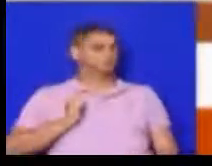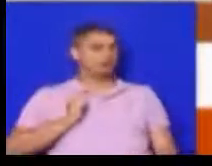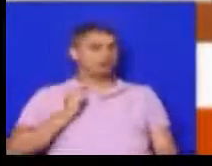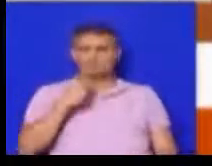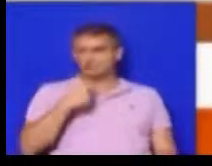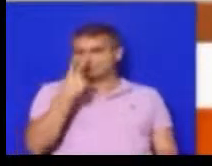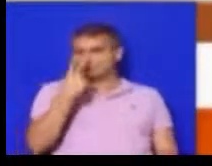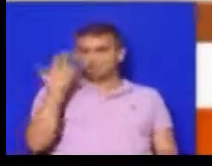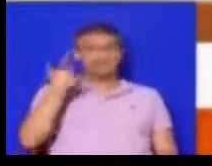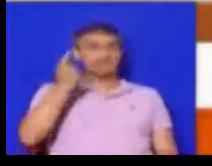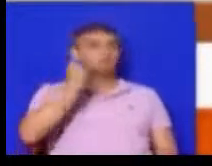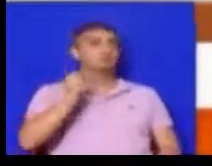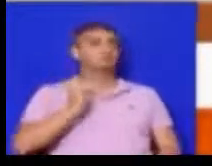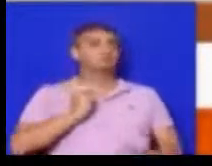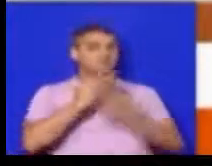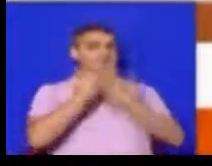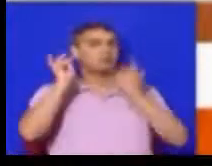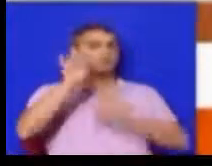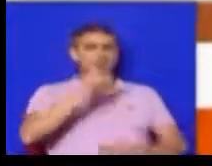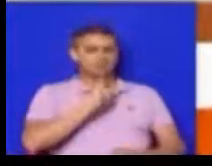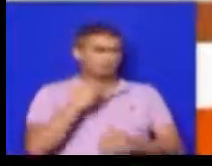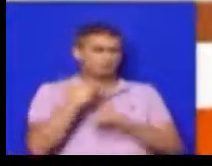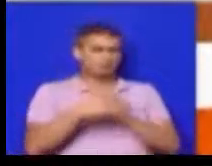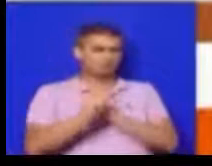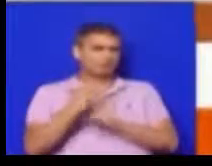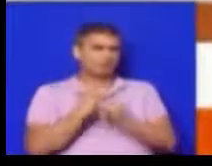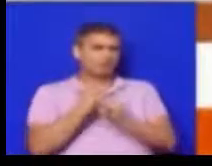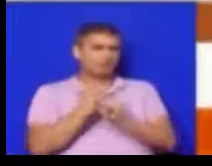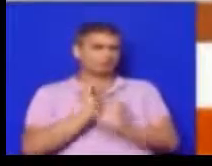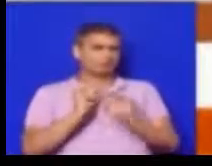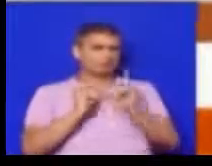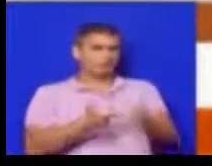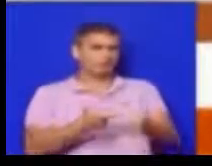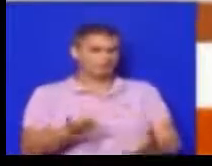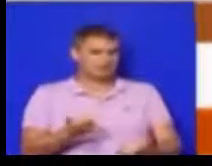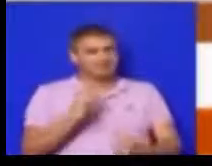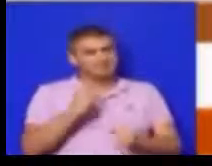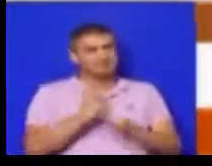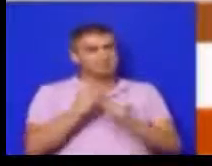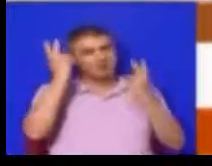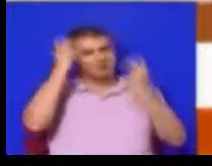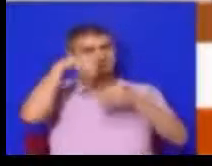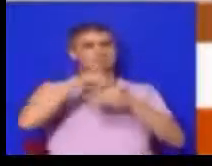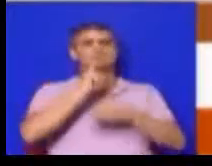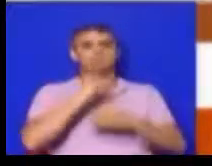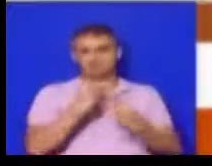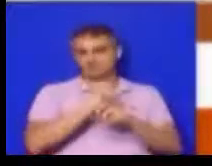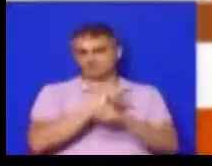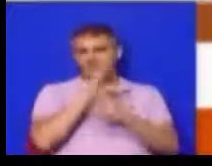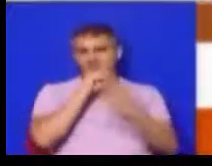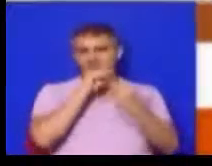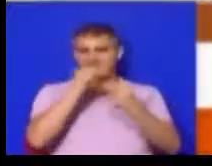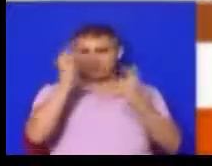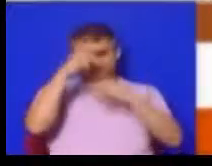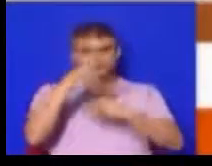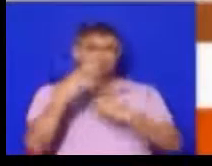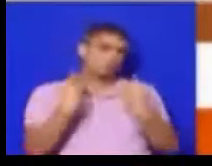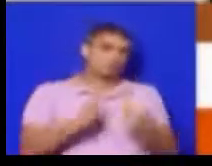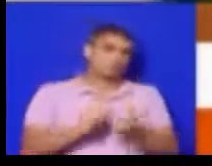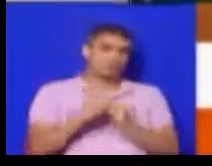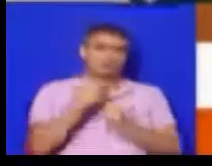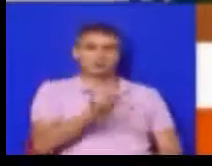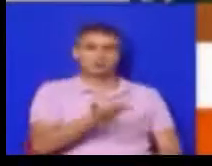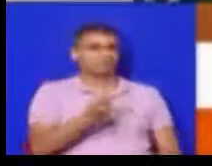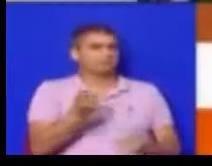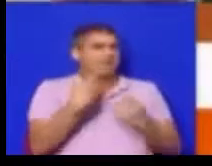שהיה איום צבאי ברור בסוריה, והוא לא תקף בסופו של דבר, והוא הביא לאיזשהו הסכם בסוריה, אנחנו מיד נדבר על ההסכם הזה יעיל או לא, הסכם